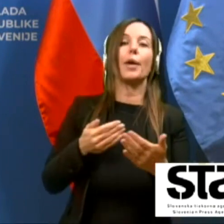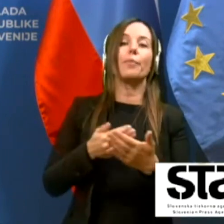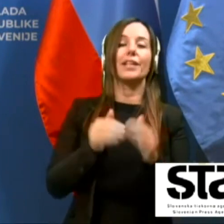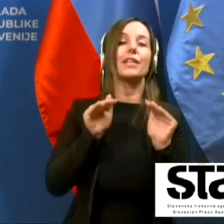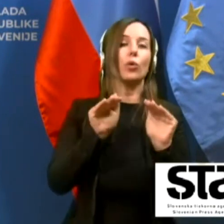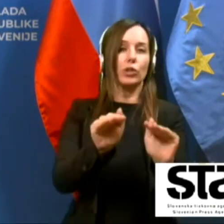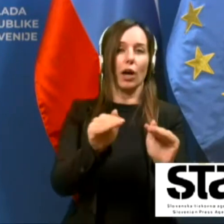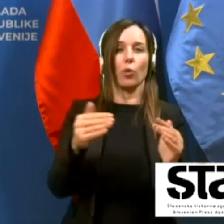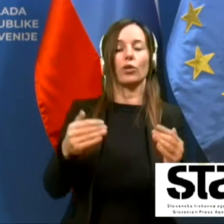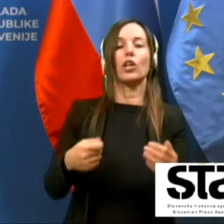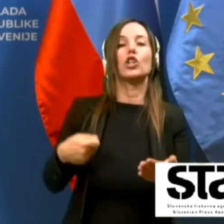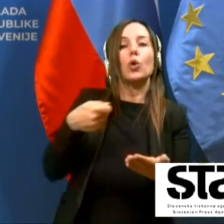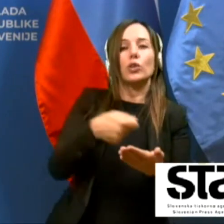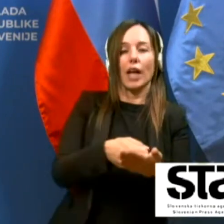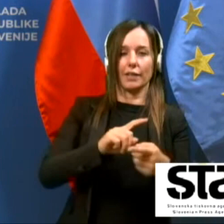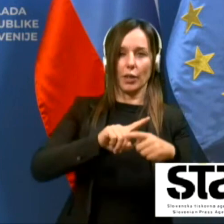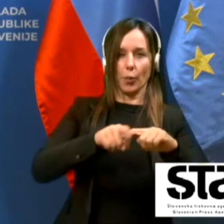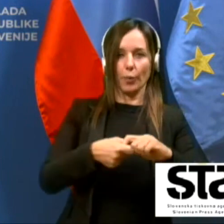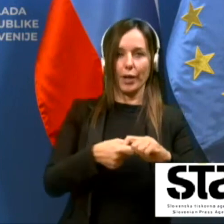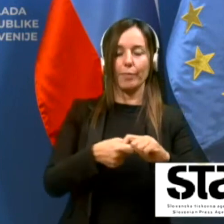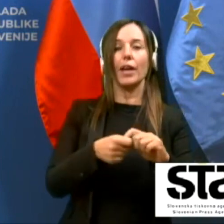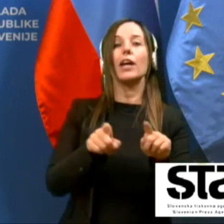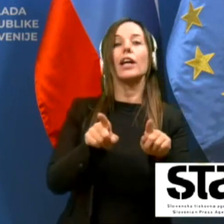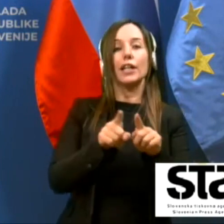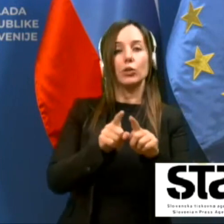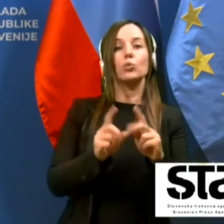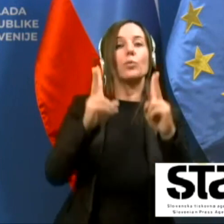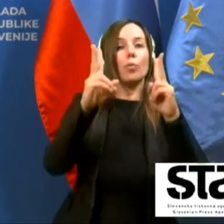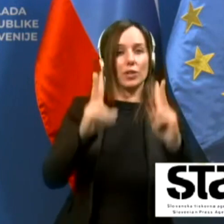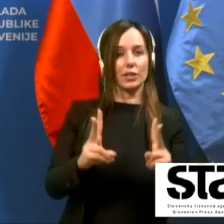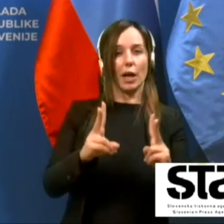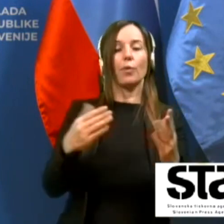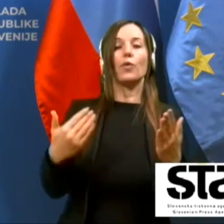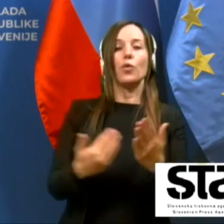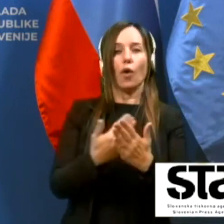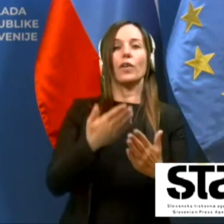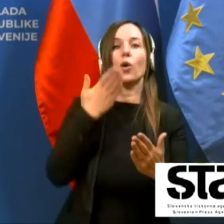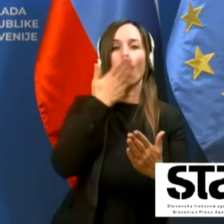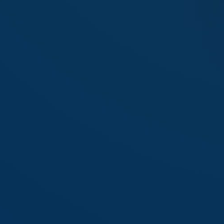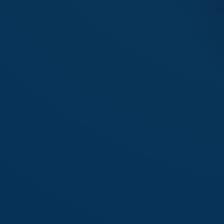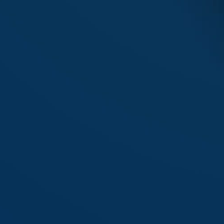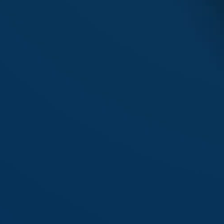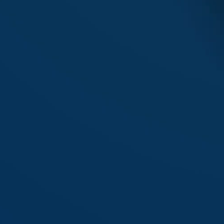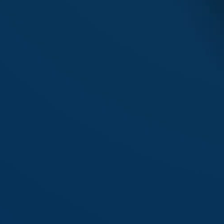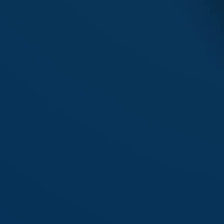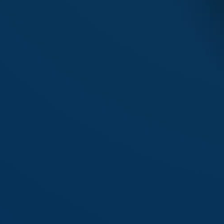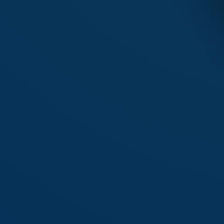Pravkar pa v Ljubljani poteka tudi postavljanje še dodatnih ogrevanih šotorov.